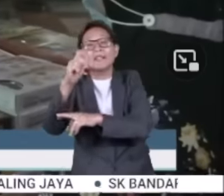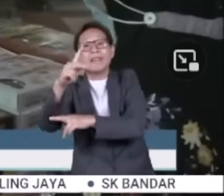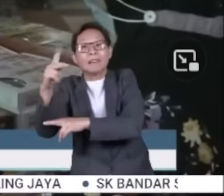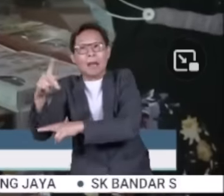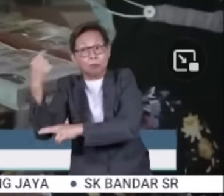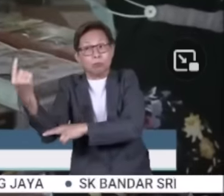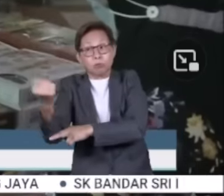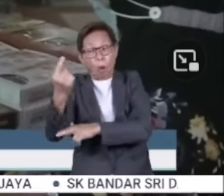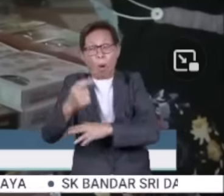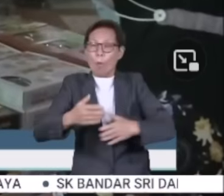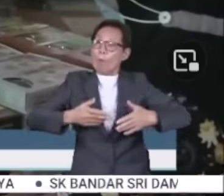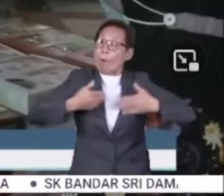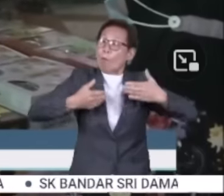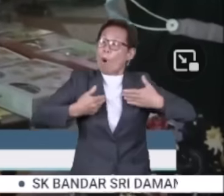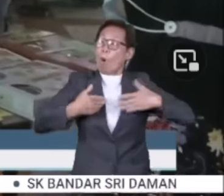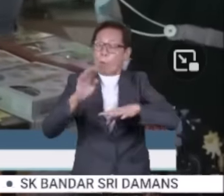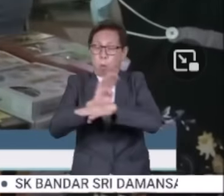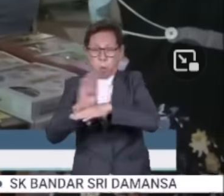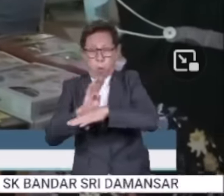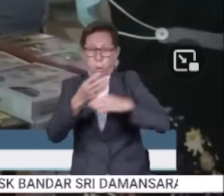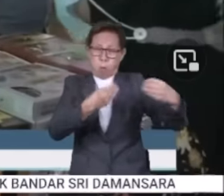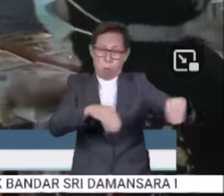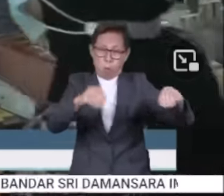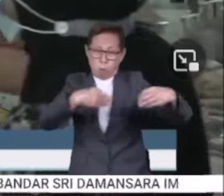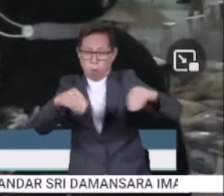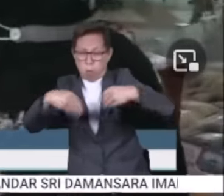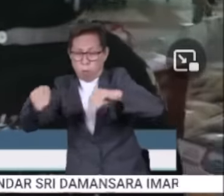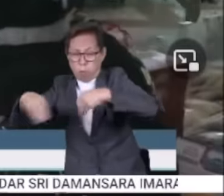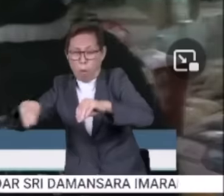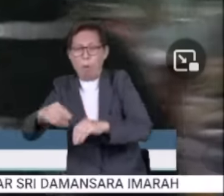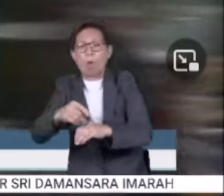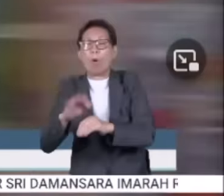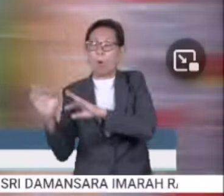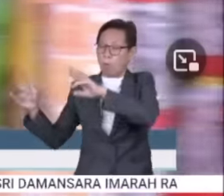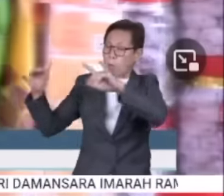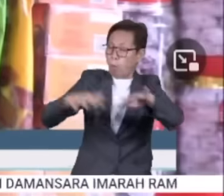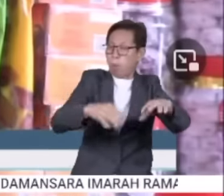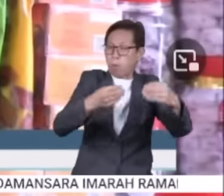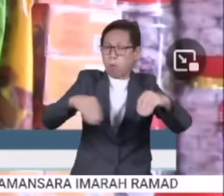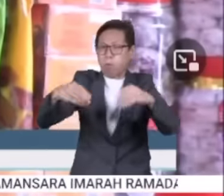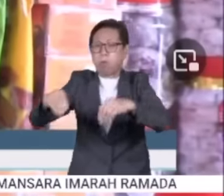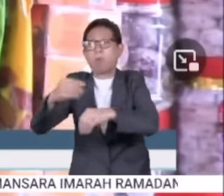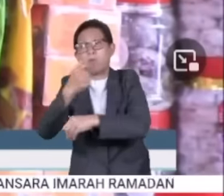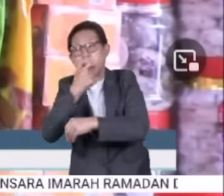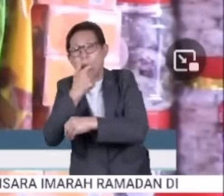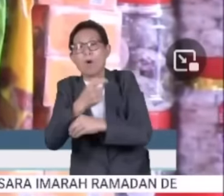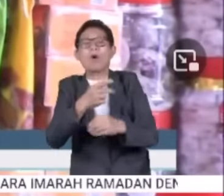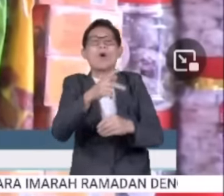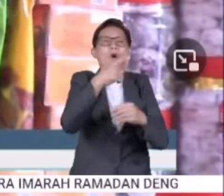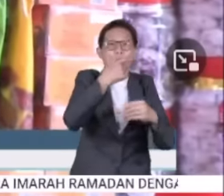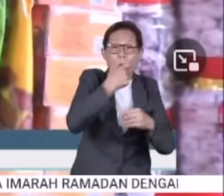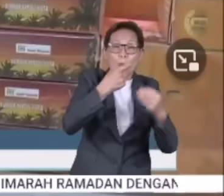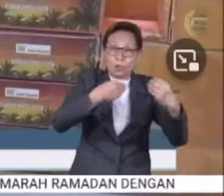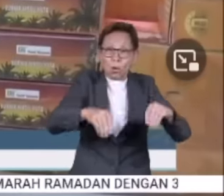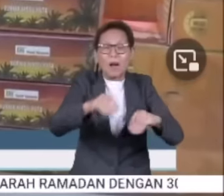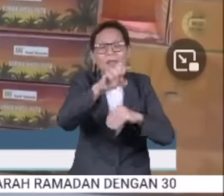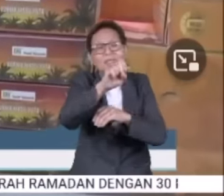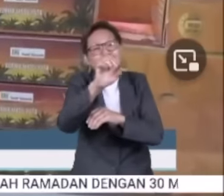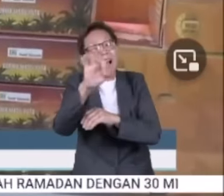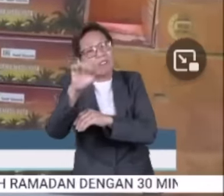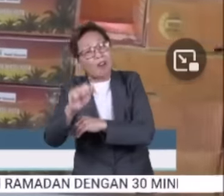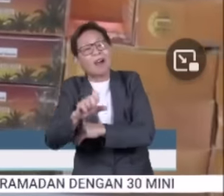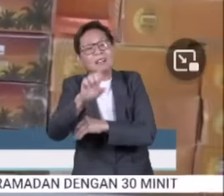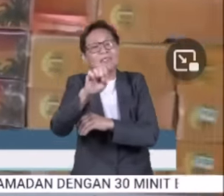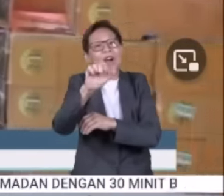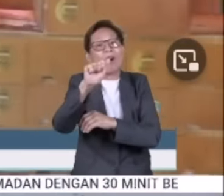yang sentiasa meriah dengan kesibukan jual-beli peniaga dan pengunjung. Kurma Ajwa, Kurma Safwa, Kurma